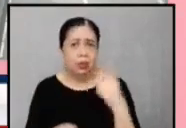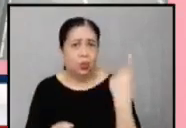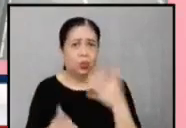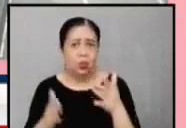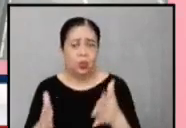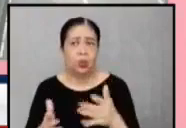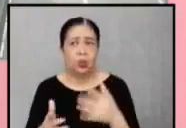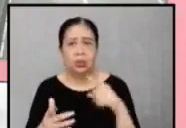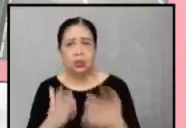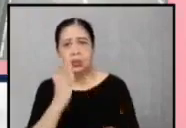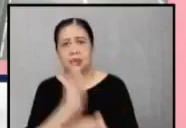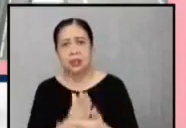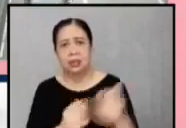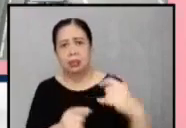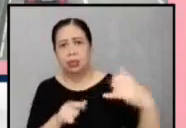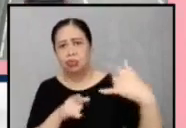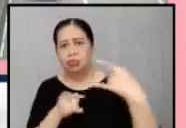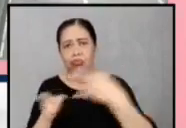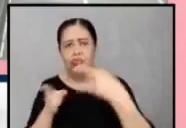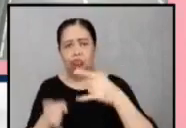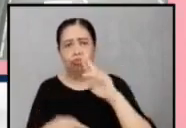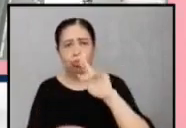yung pagbubuli ng